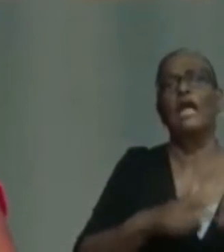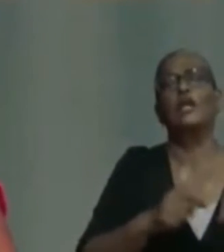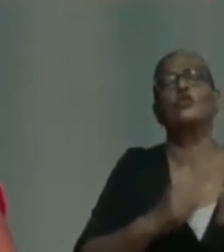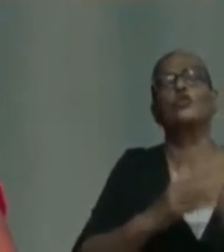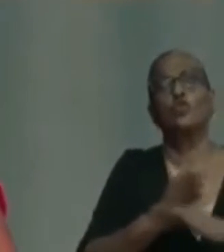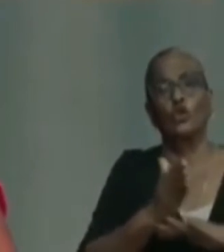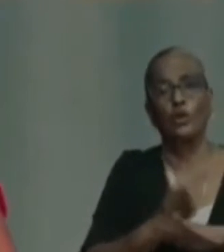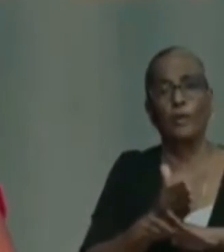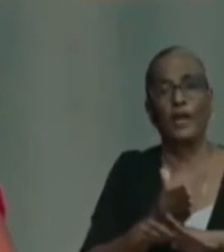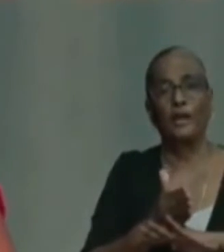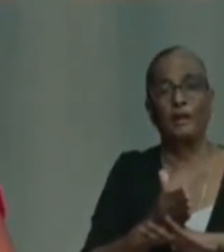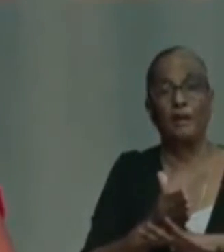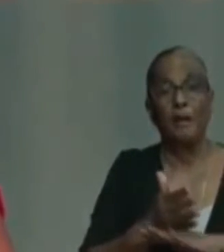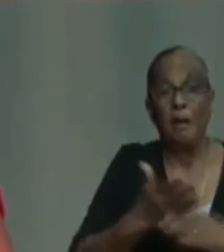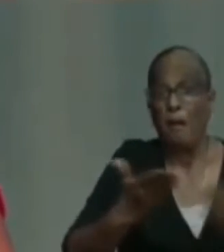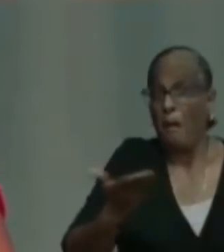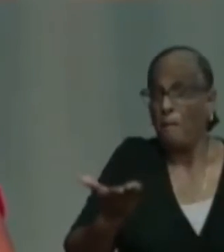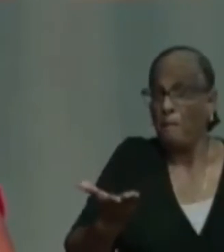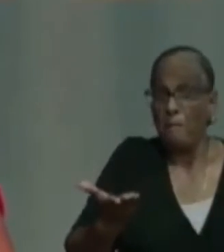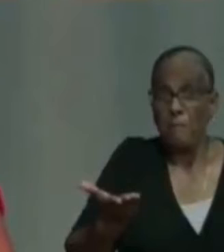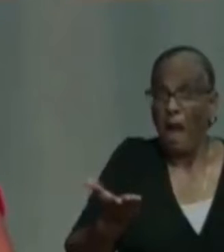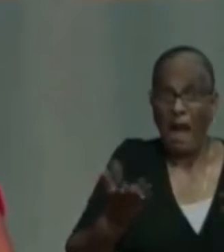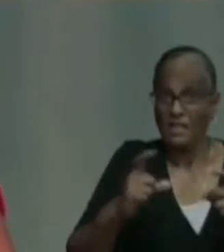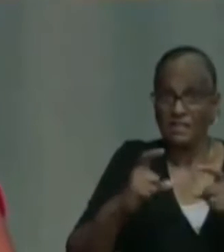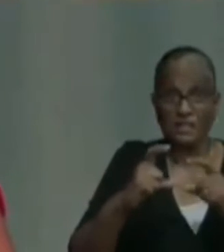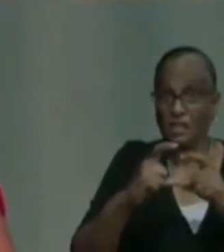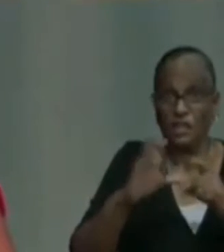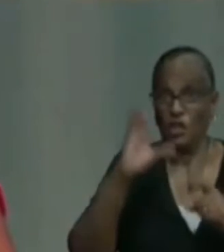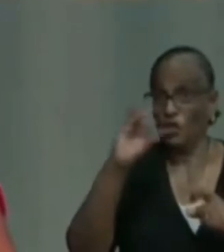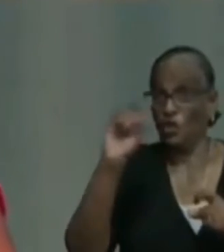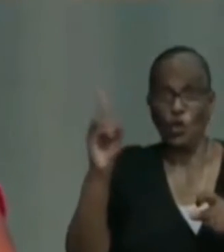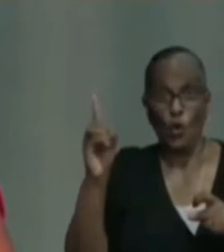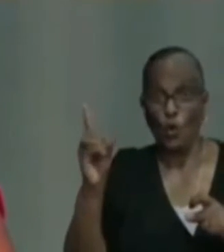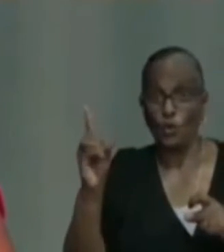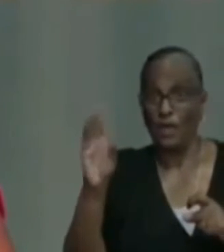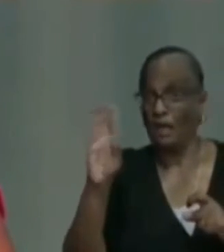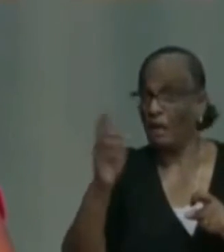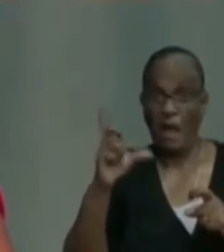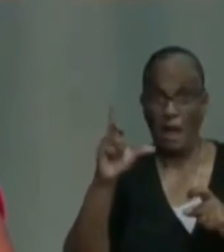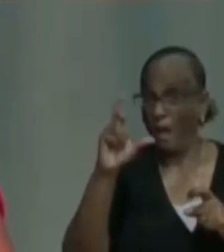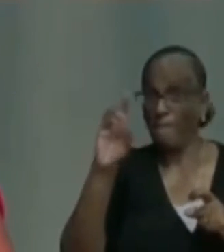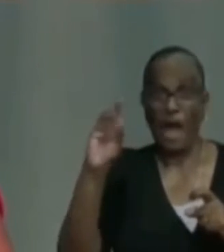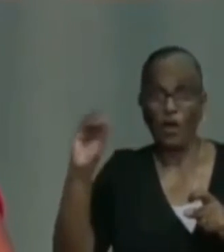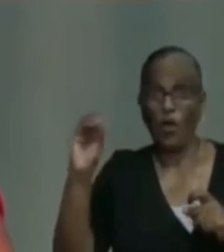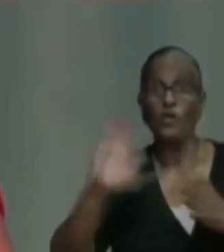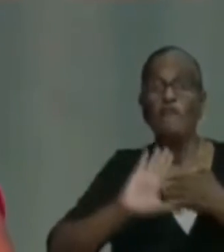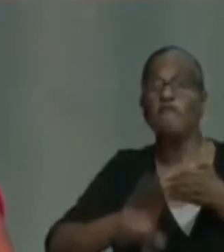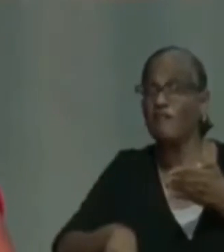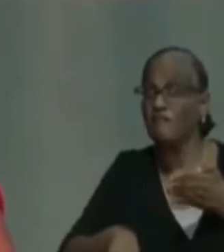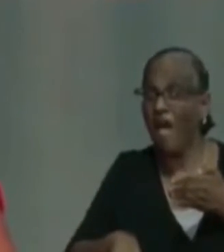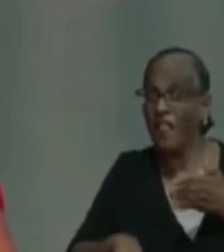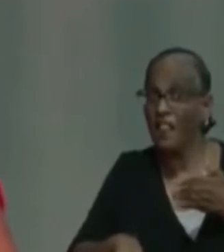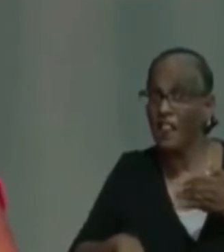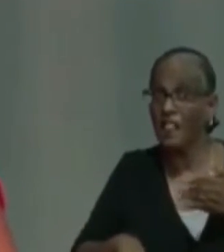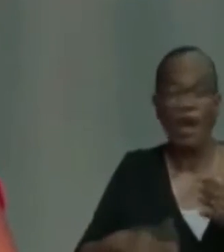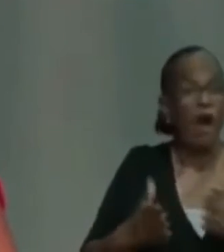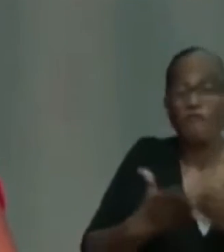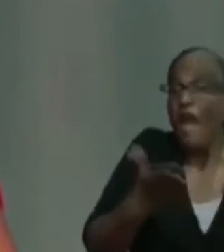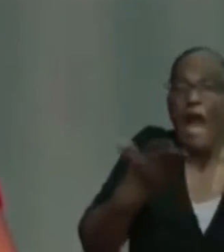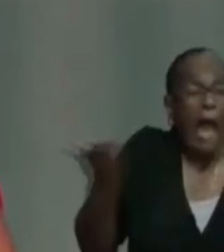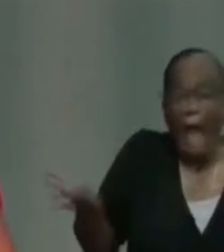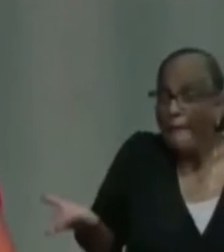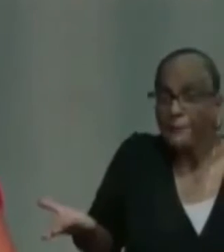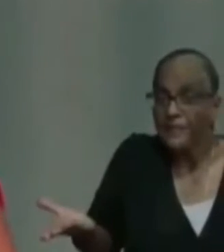maar popt het op en bent u dus onterecht op straat of heeft u een barcode dat al is vervallen of u heeft helemaal niet,